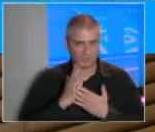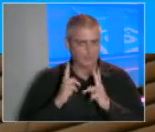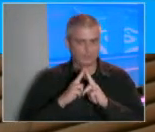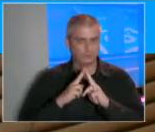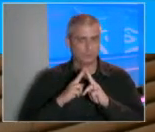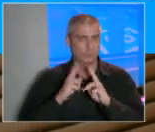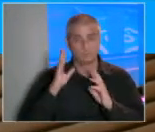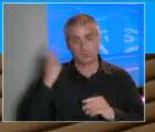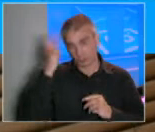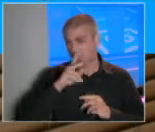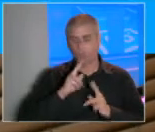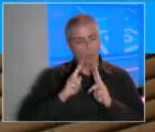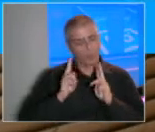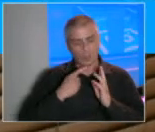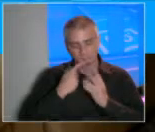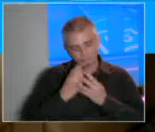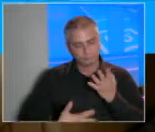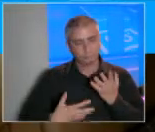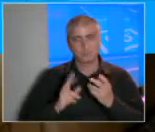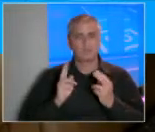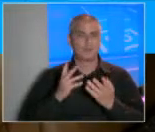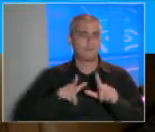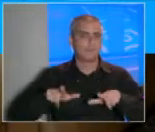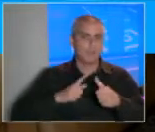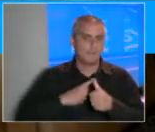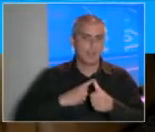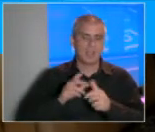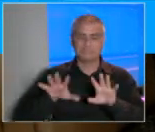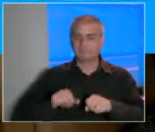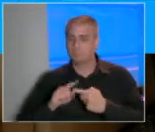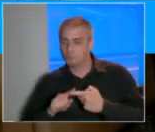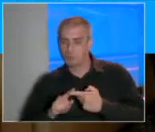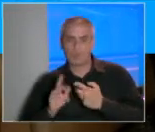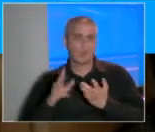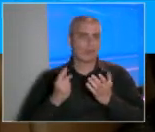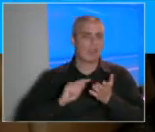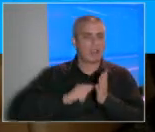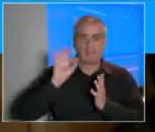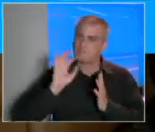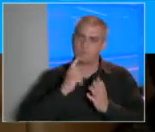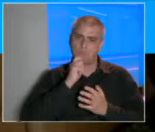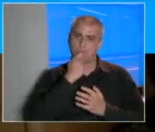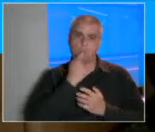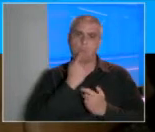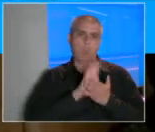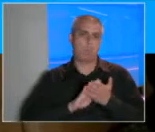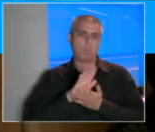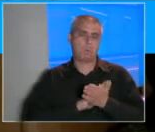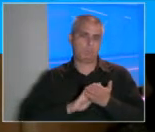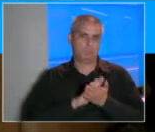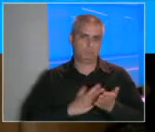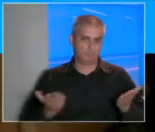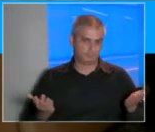בפגישה להבנתי, פרטים על המפה, על הסיפוח, על הכוונות שלו, וגם אני